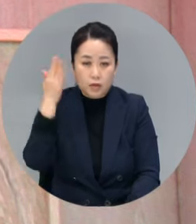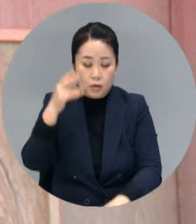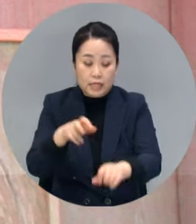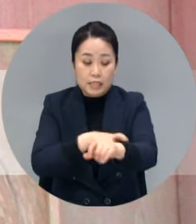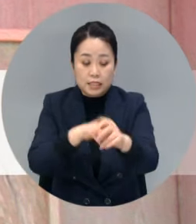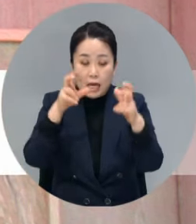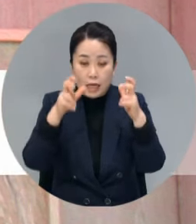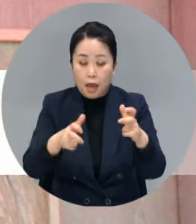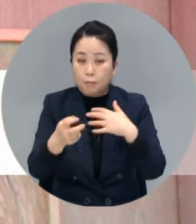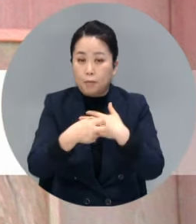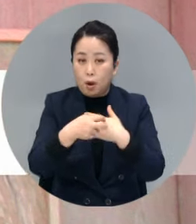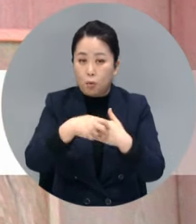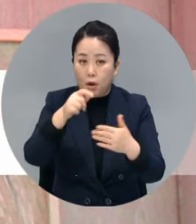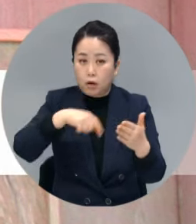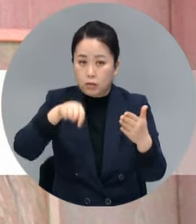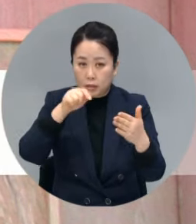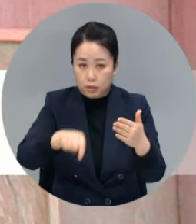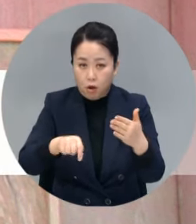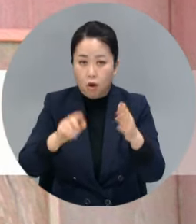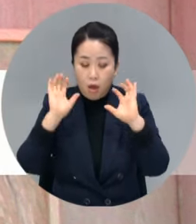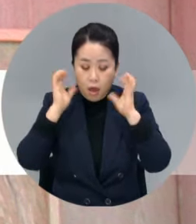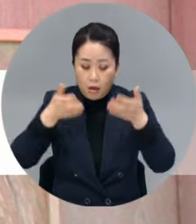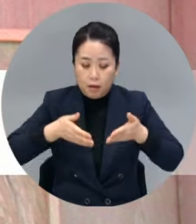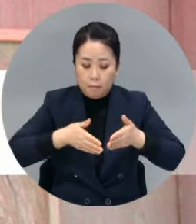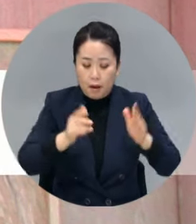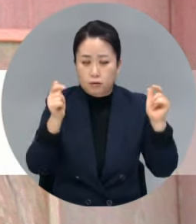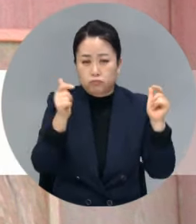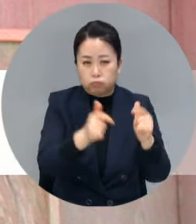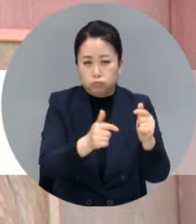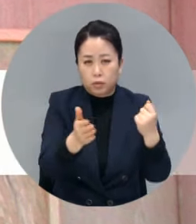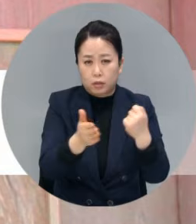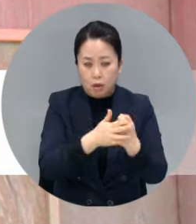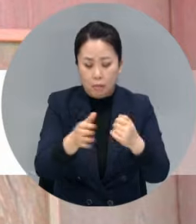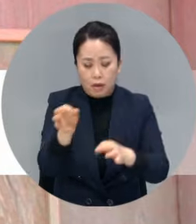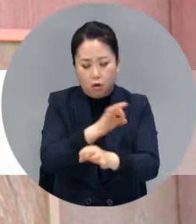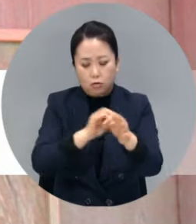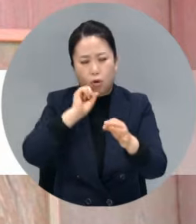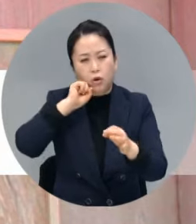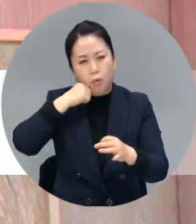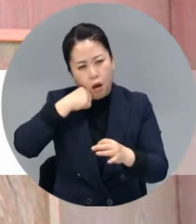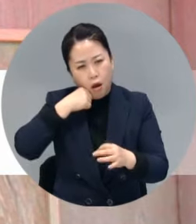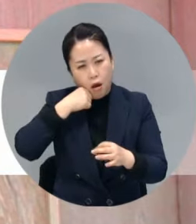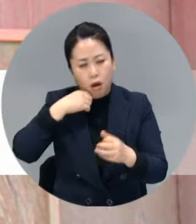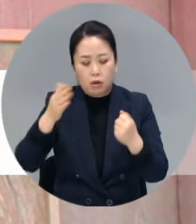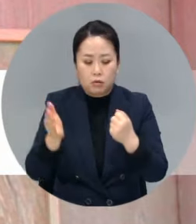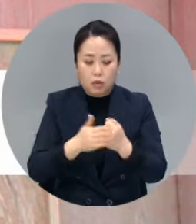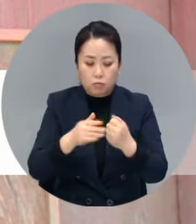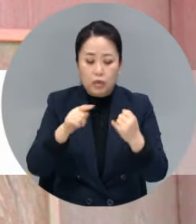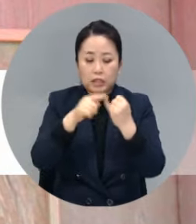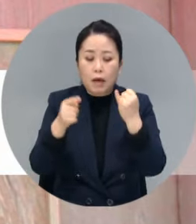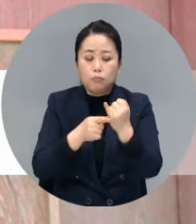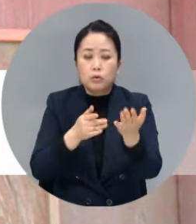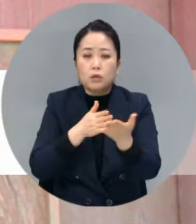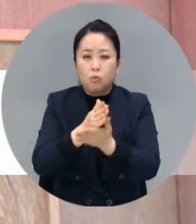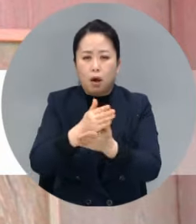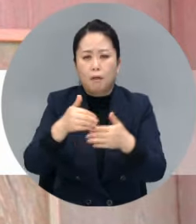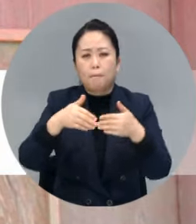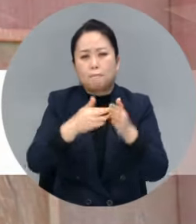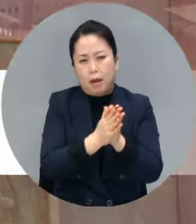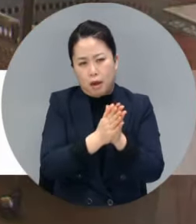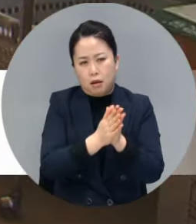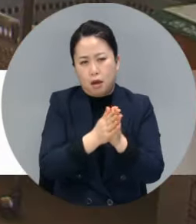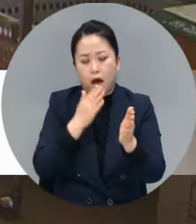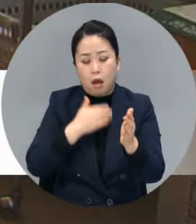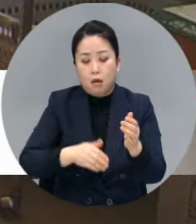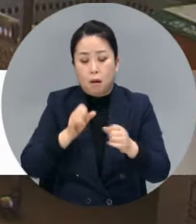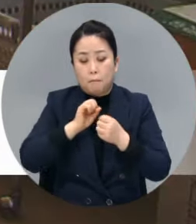최근 기장의 한 중점 병원이 저출생에 따른 경영난을 이유로 산부인과 폐과를 통보하면서 당장